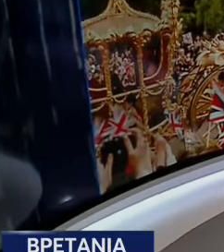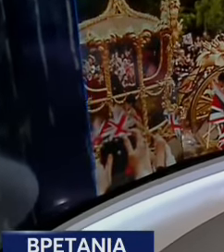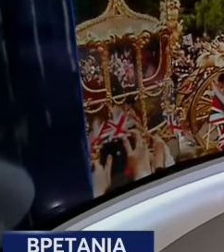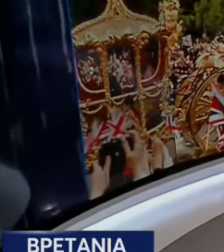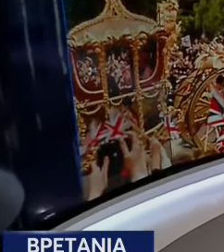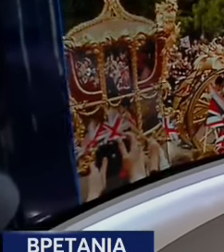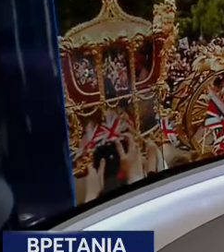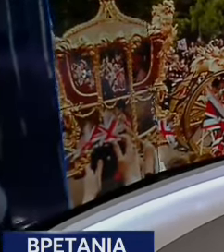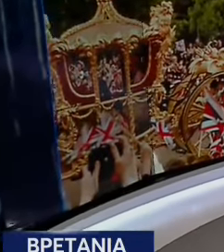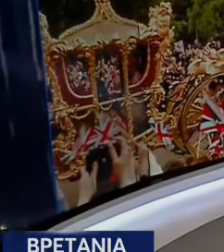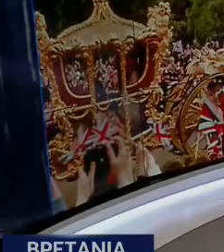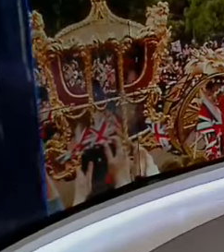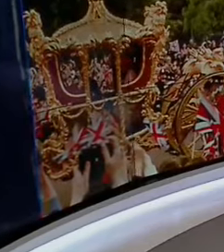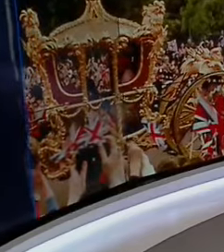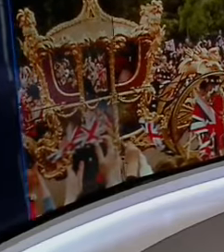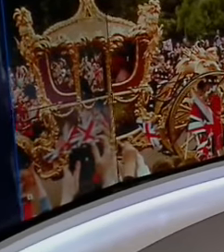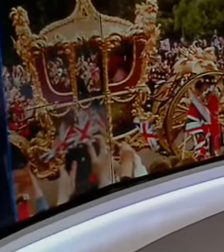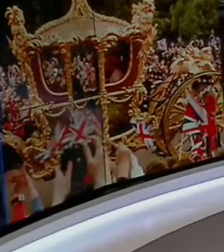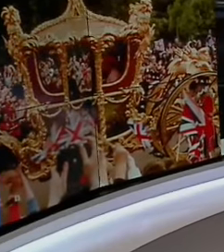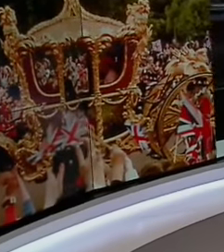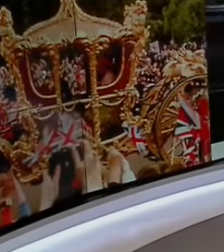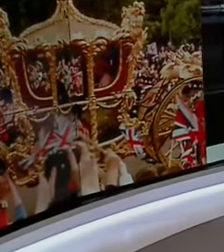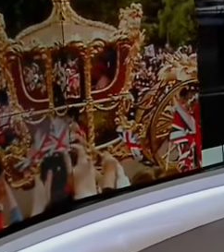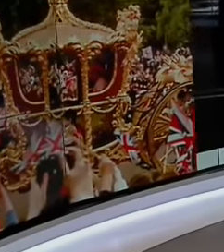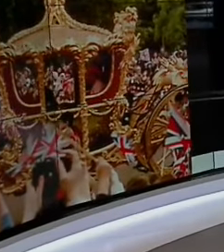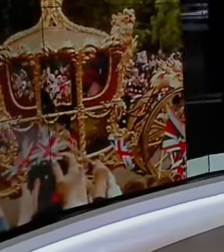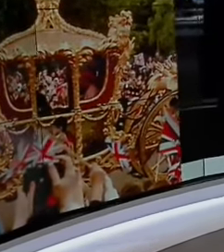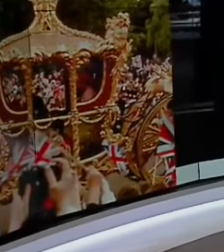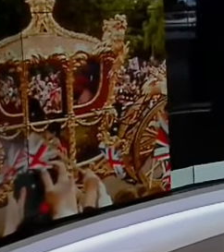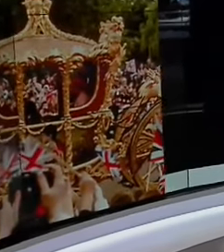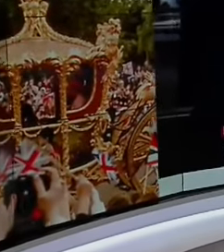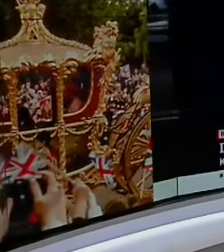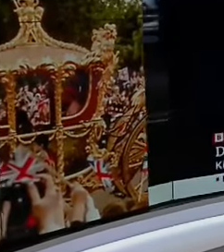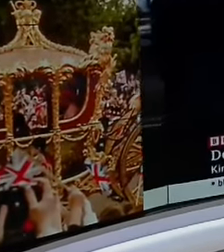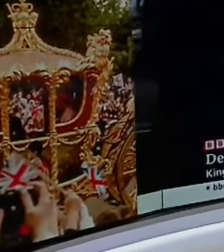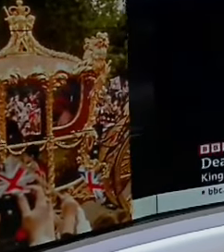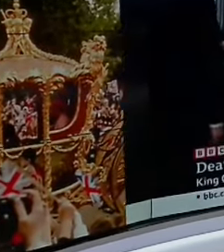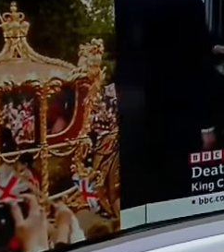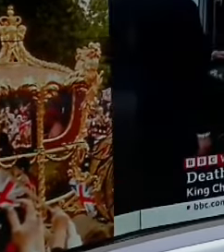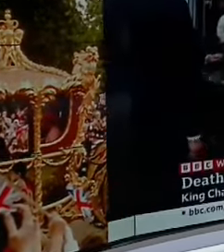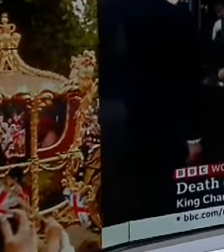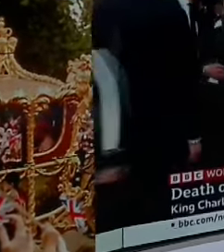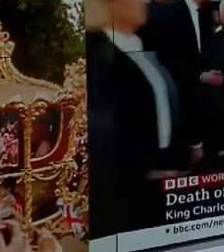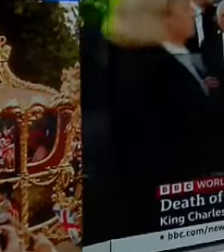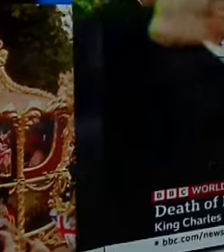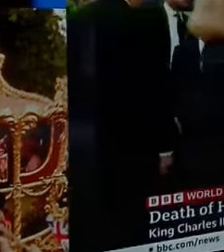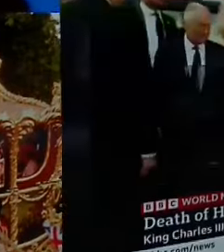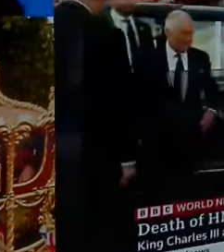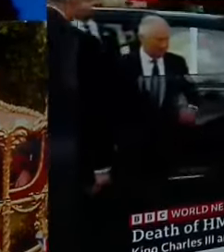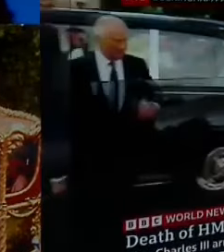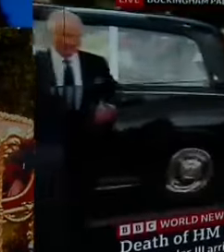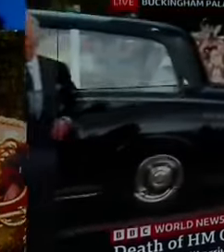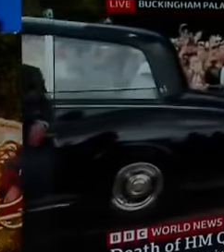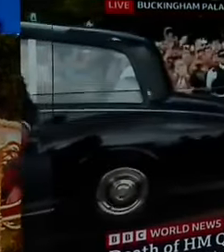την Νίνα Δόβα, είναι Ελληνίδα η οποία ζει και μένει στο Λονδίνο και βρίσκεται σε αυτό που είναι στη